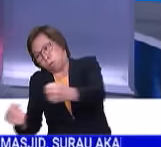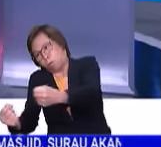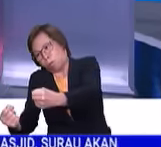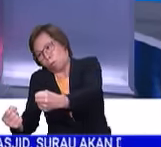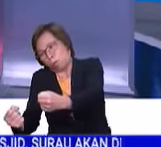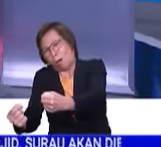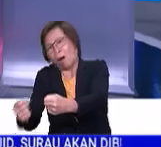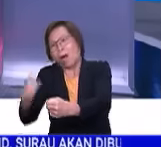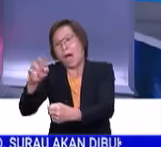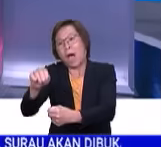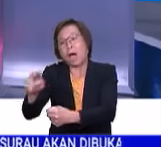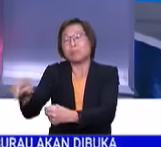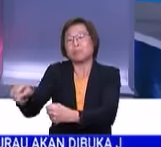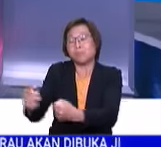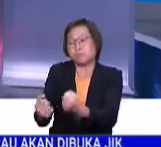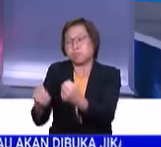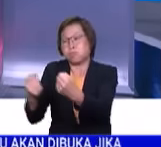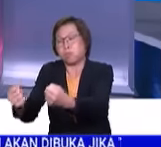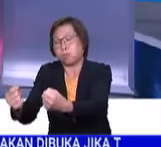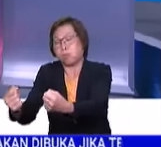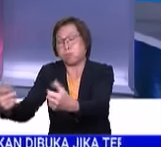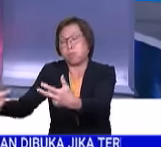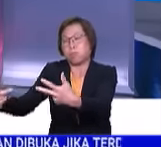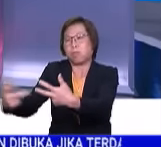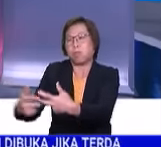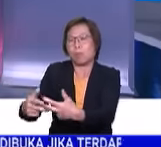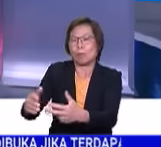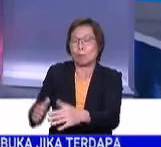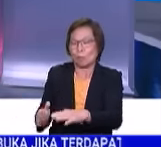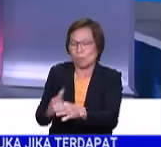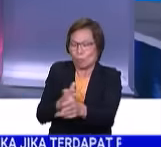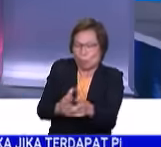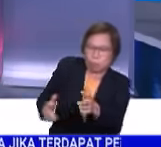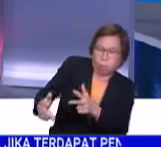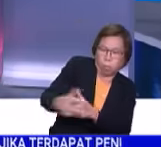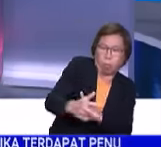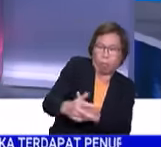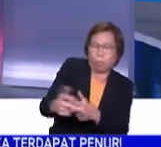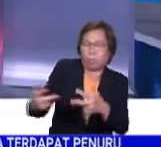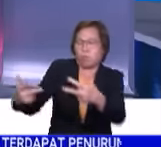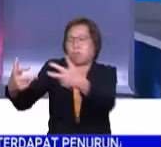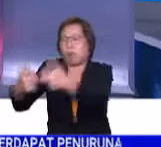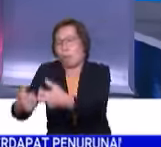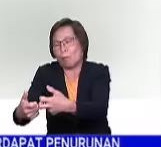kapal MV Zefu Lumos yang sedang memintas MV Galapagos.